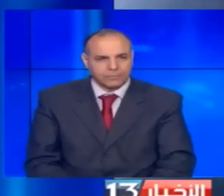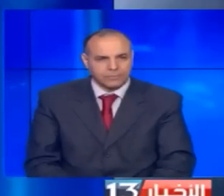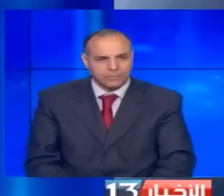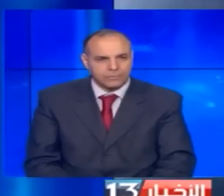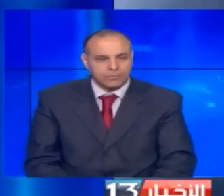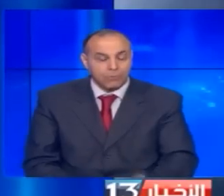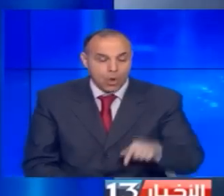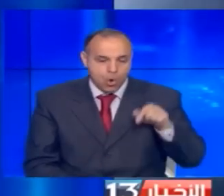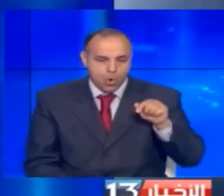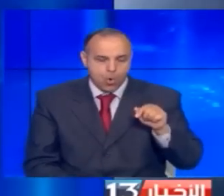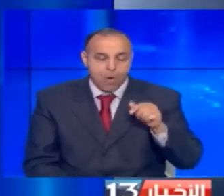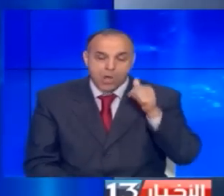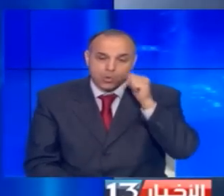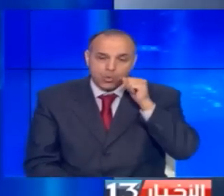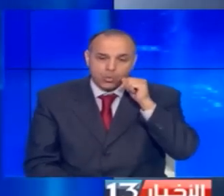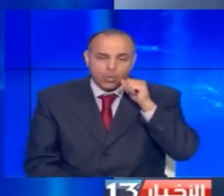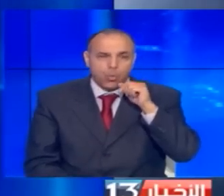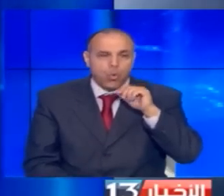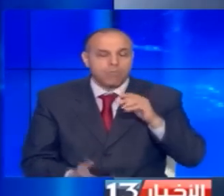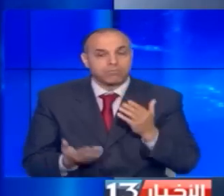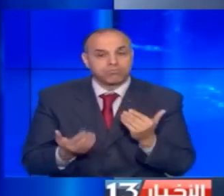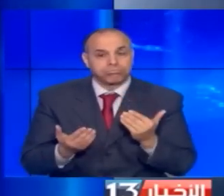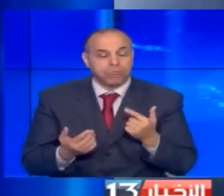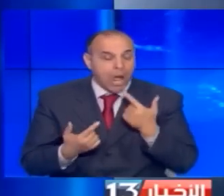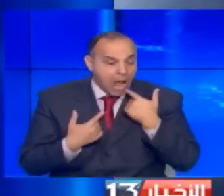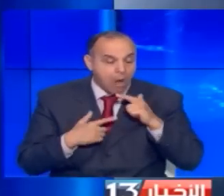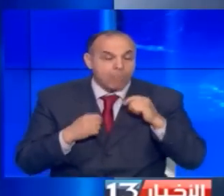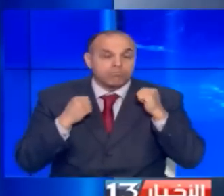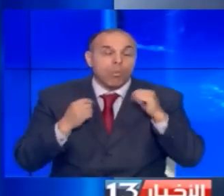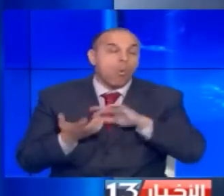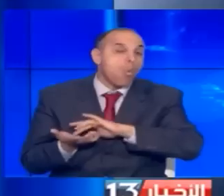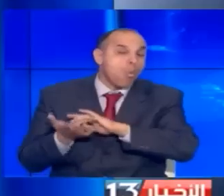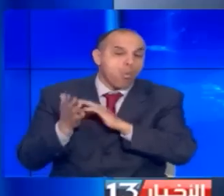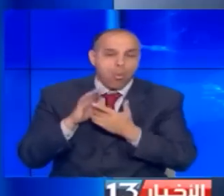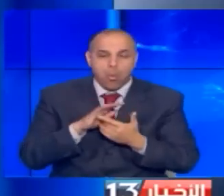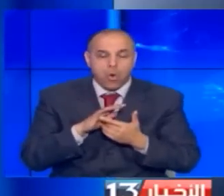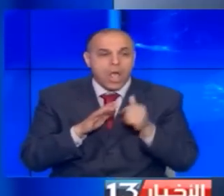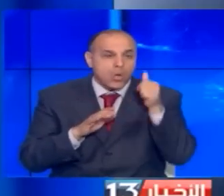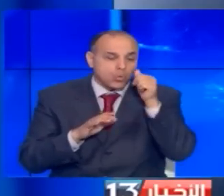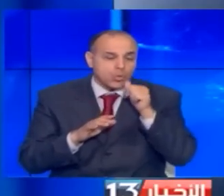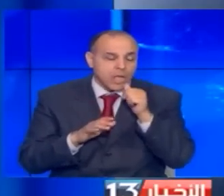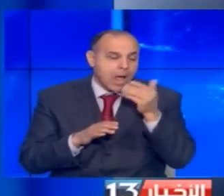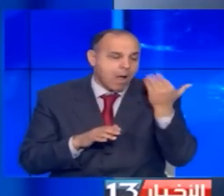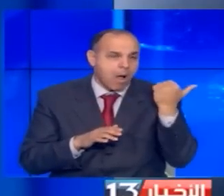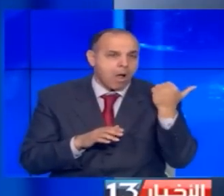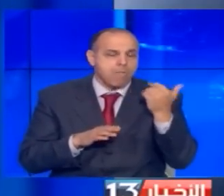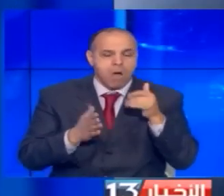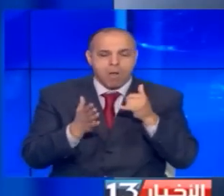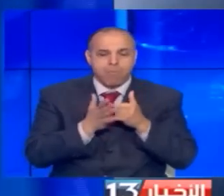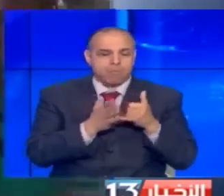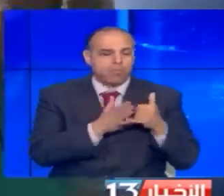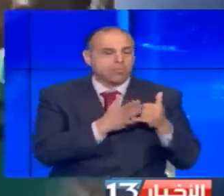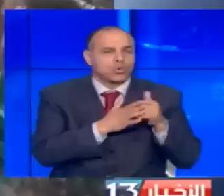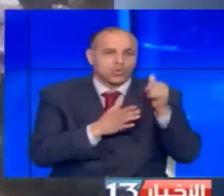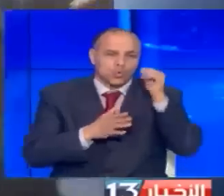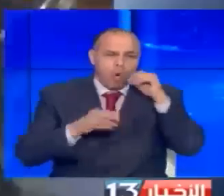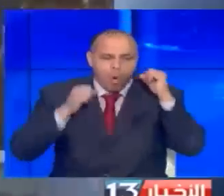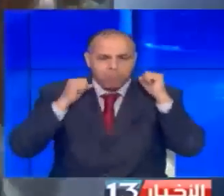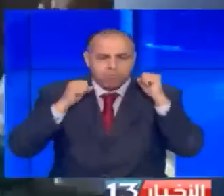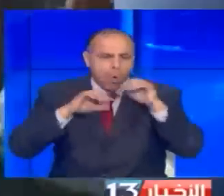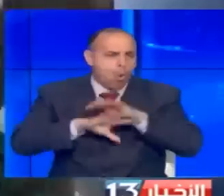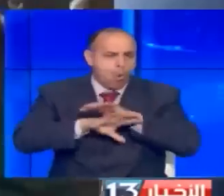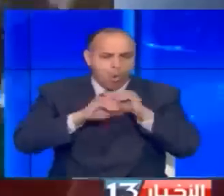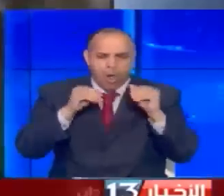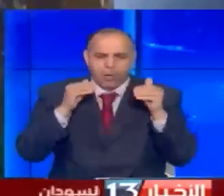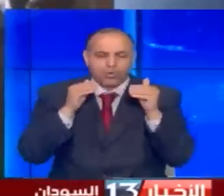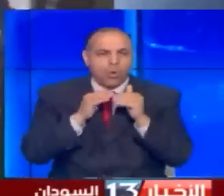تسود اليوم بالسودان حالة من الترقب لإعلان إضراب عام بعد أن شهدت أمس عدة مدن سودانية إضرابا عاما